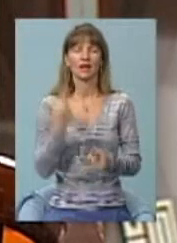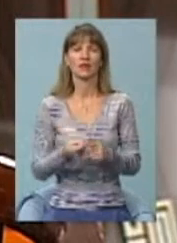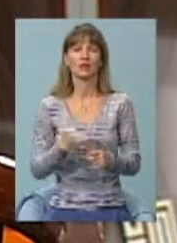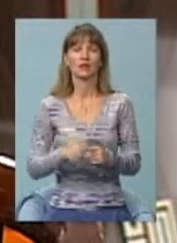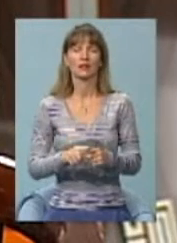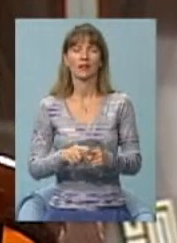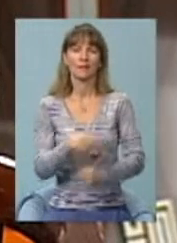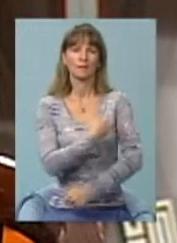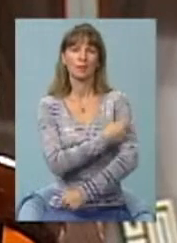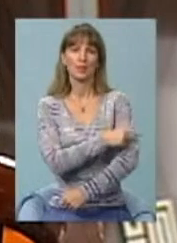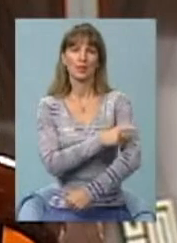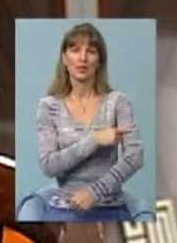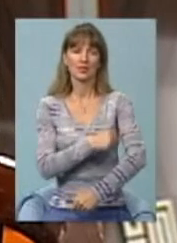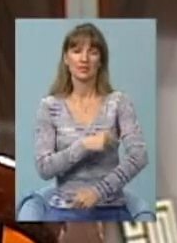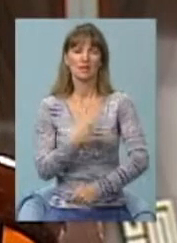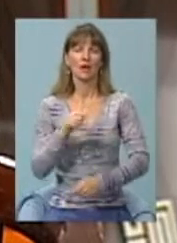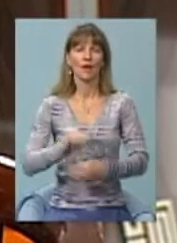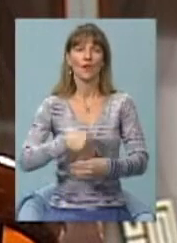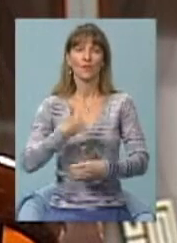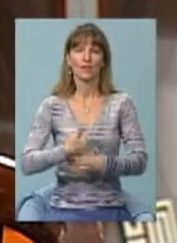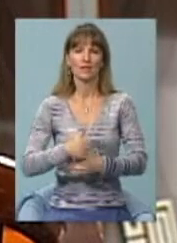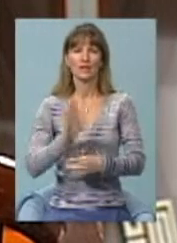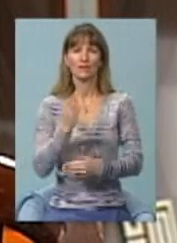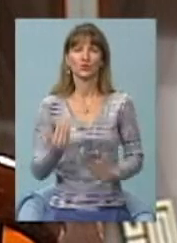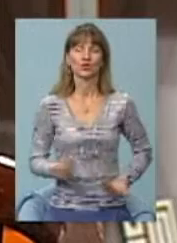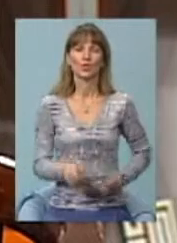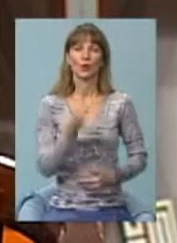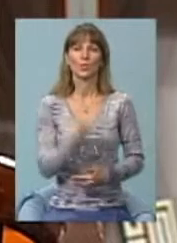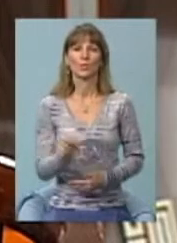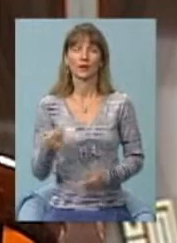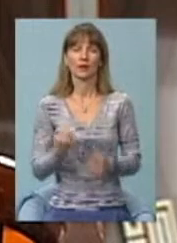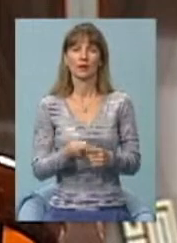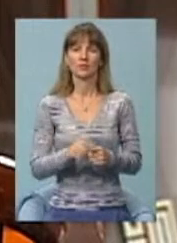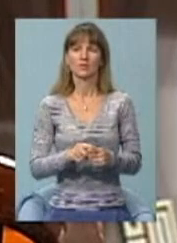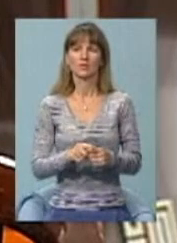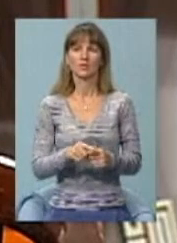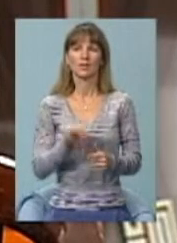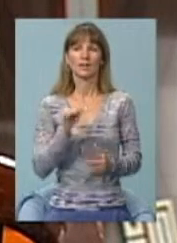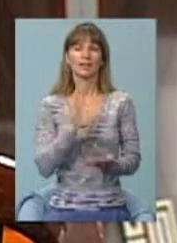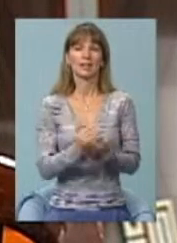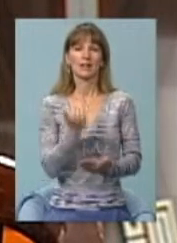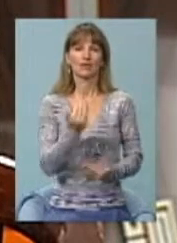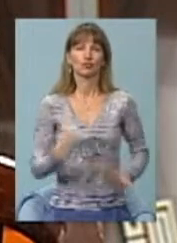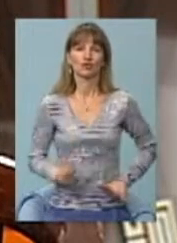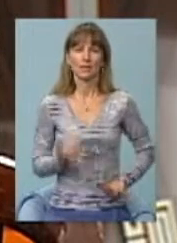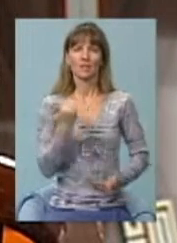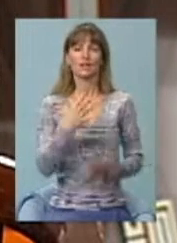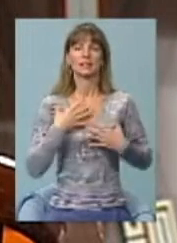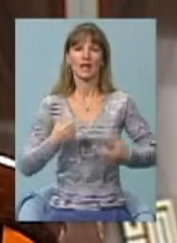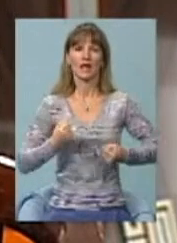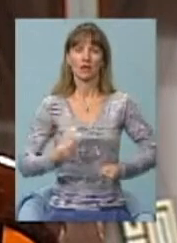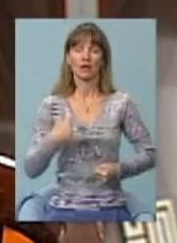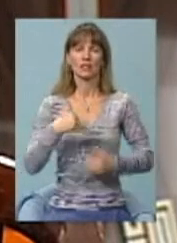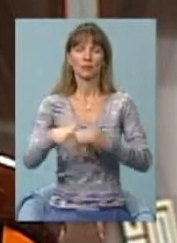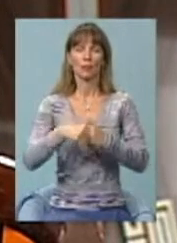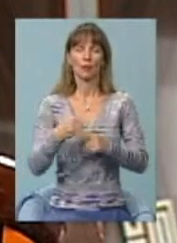це медицина. Бо найголовніше в житті людини – це і є його життя, його здоров'я, а я за